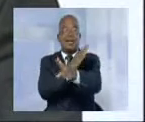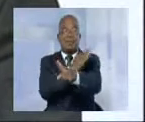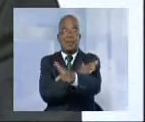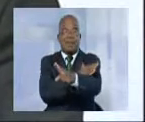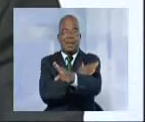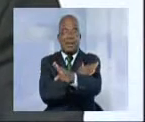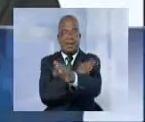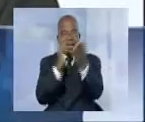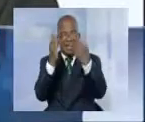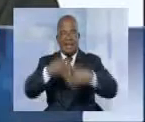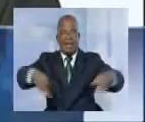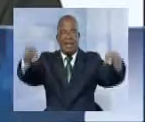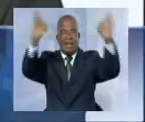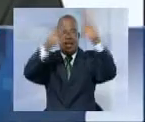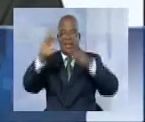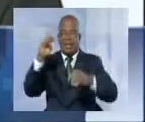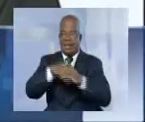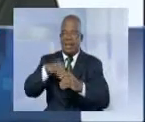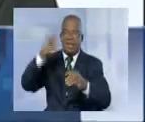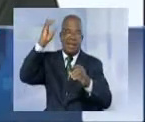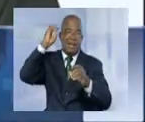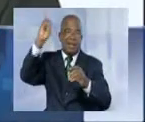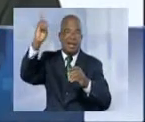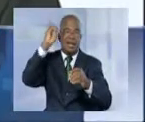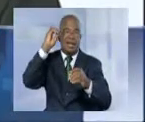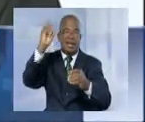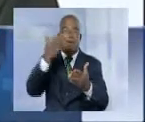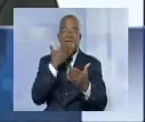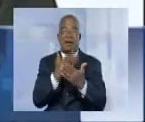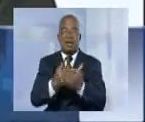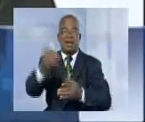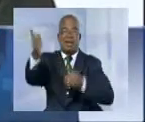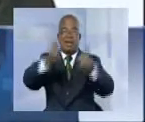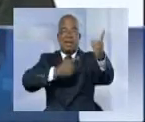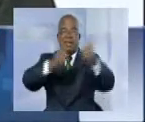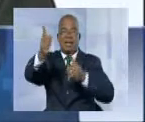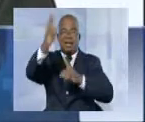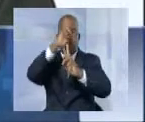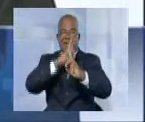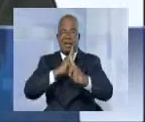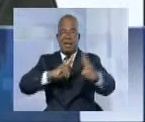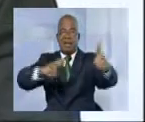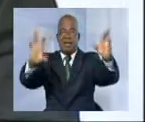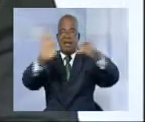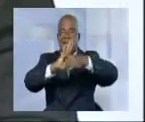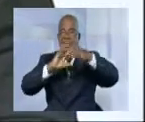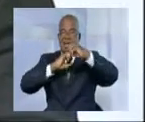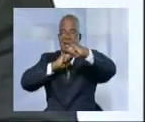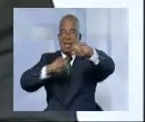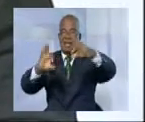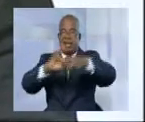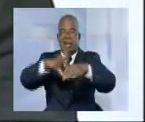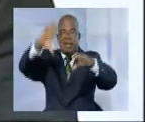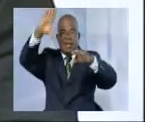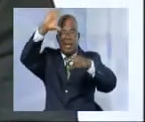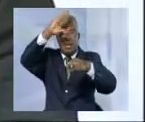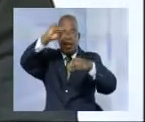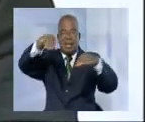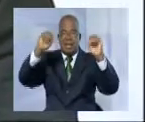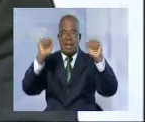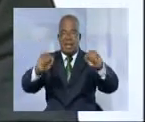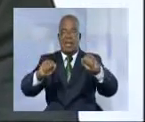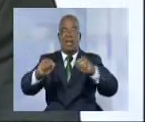de démocratisation, de bonne gouvernance et de respect des droits de l'homme et peut servir de modèle